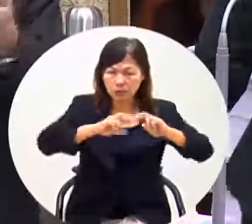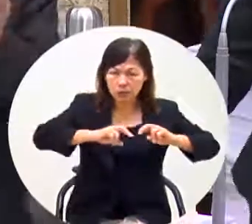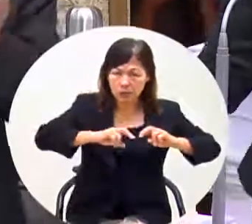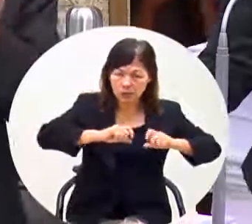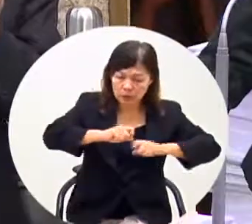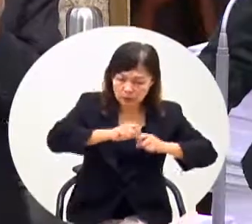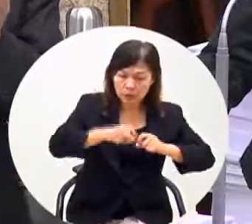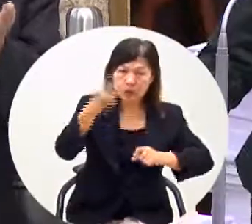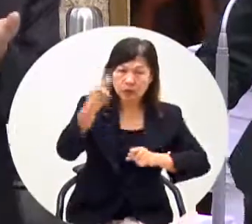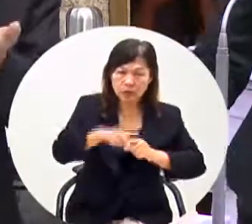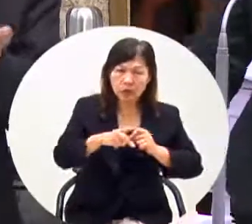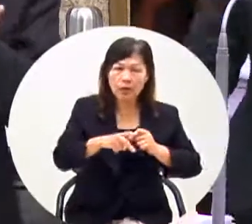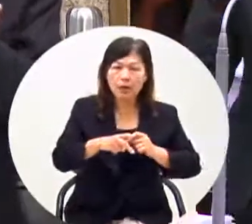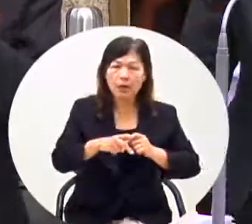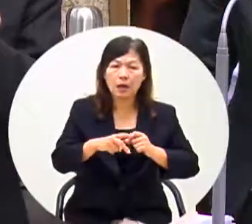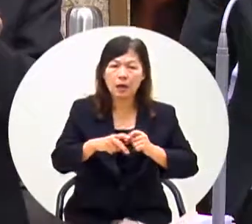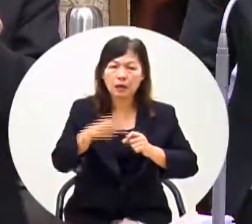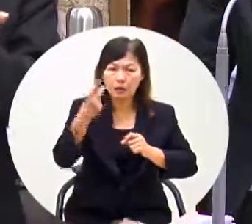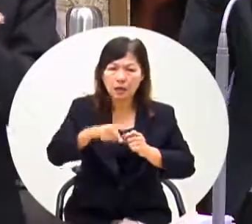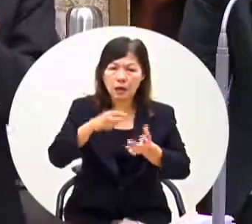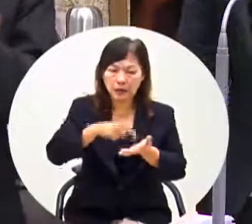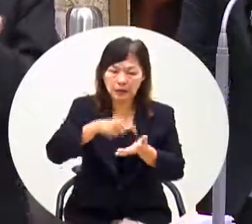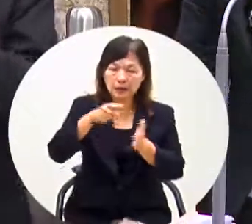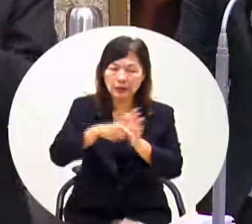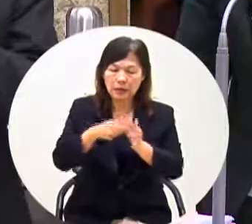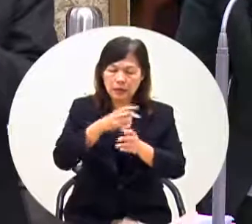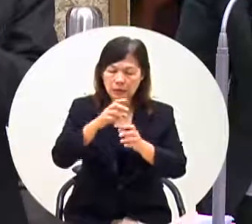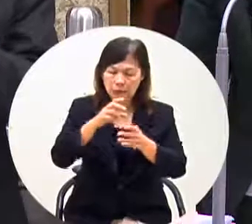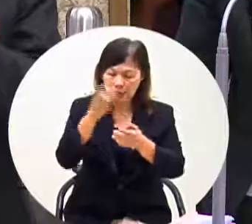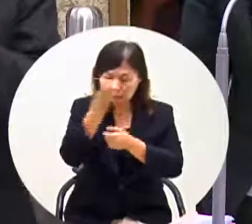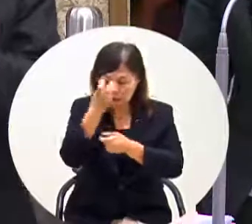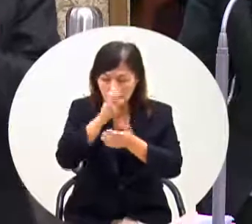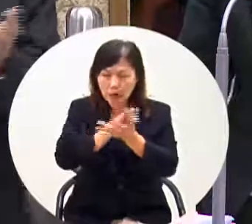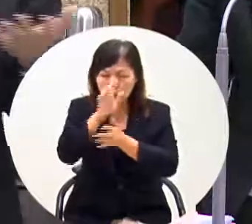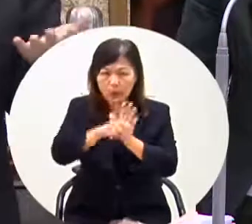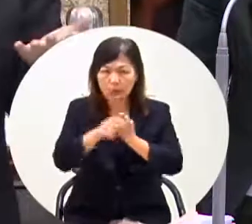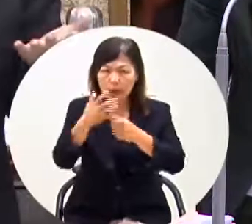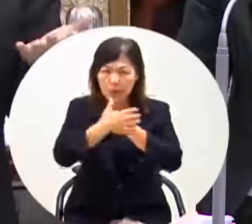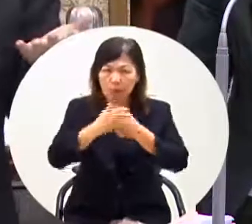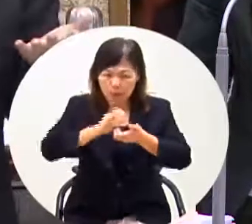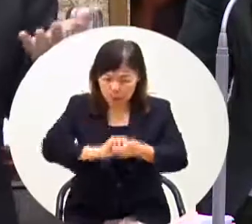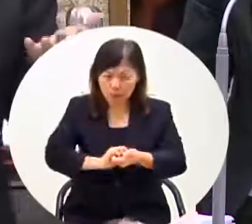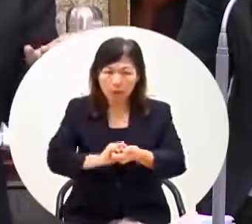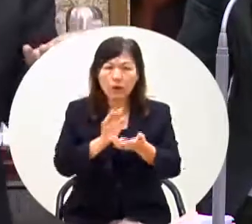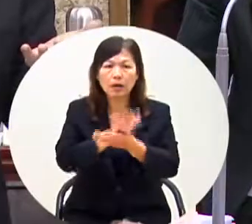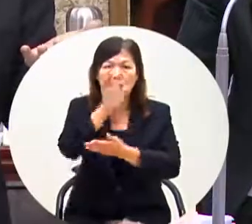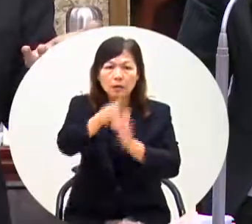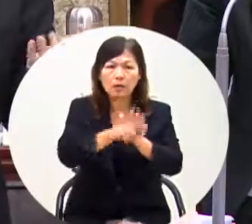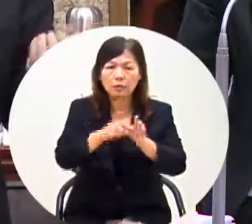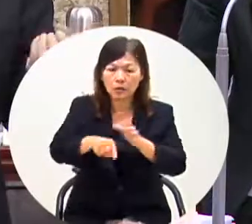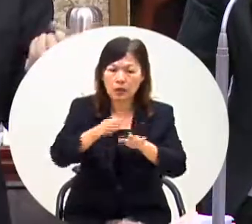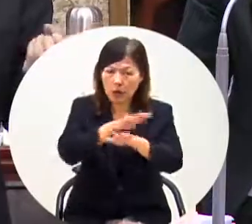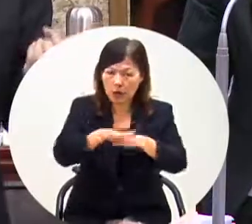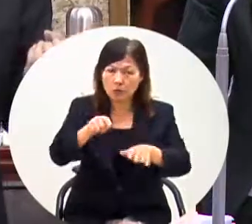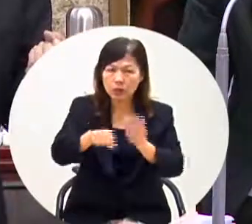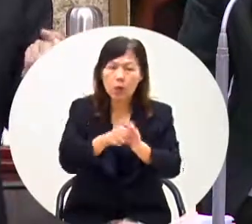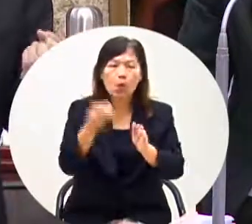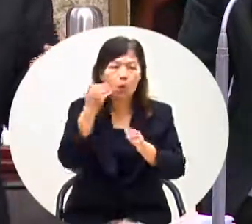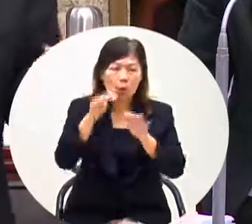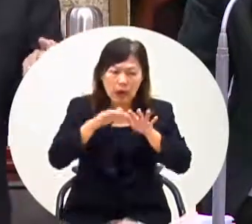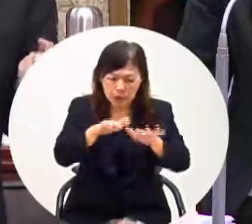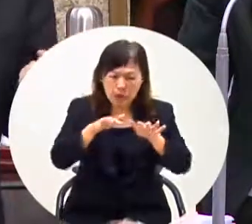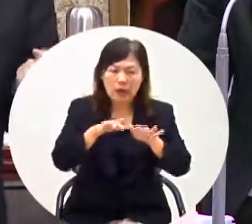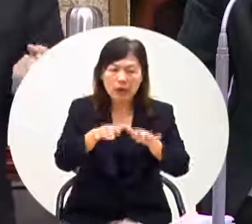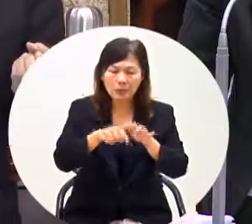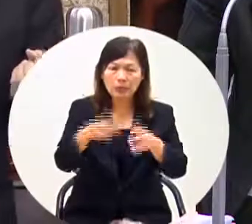再次的检讨了，才会当保障讲将来咱的安全，因为这地动天灾的物件，咱也无法当讲预测